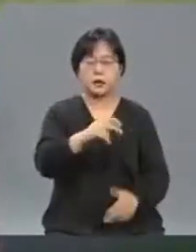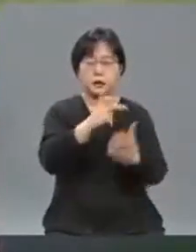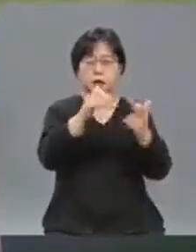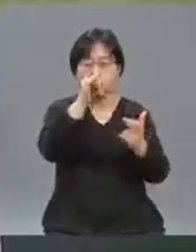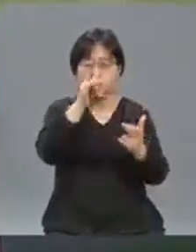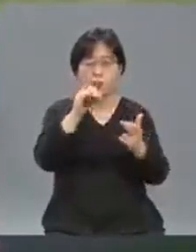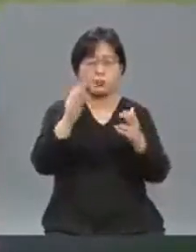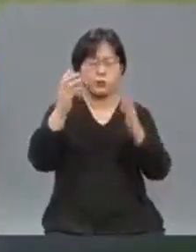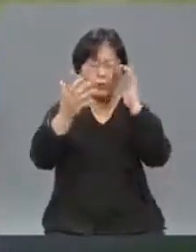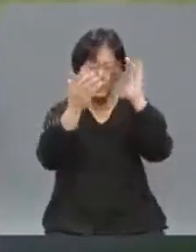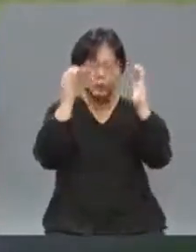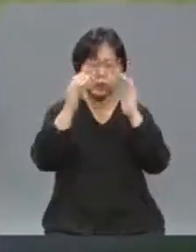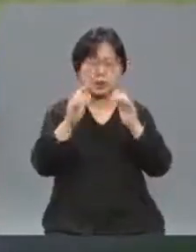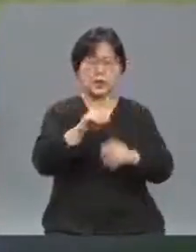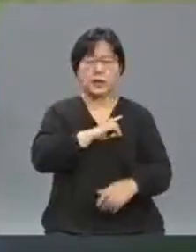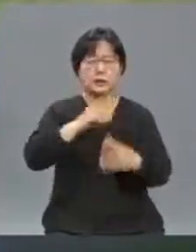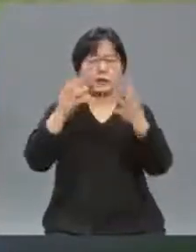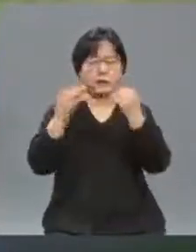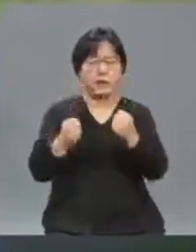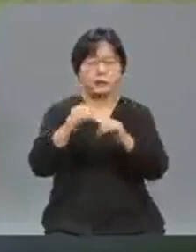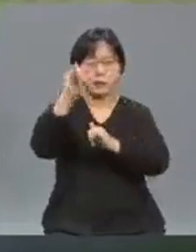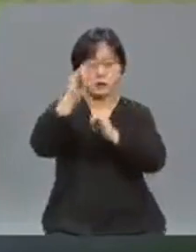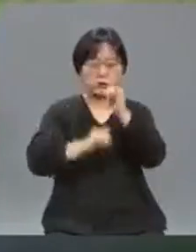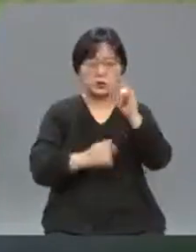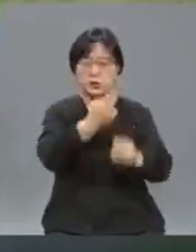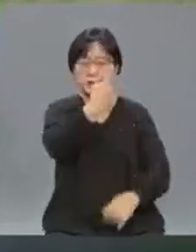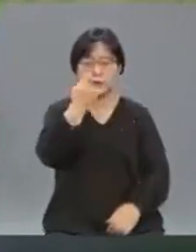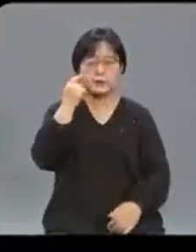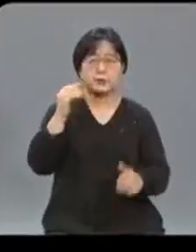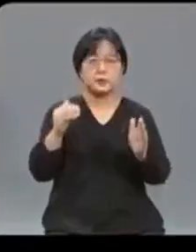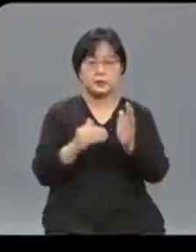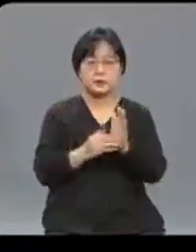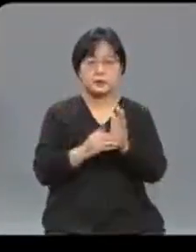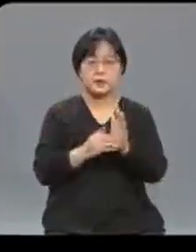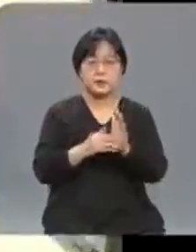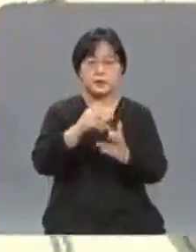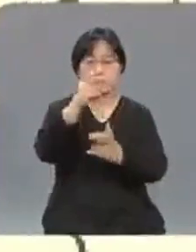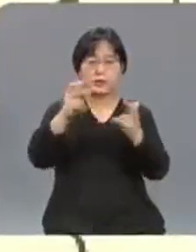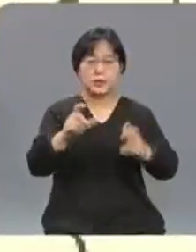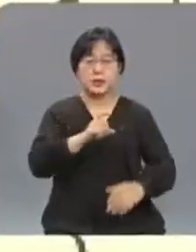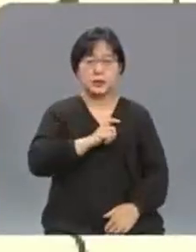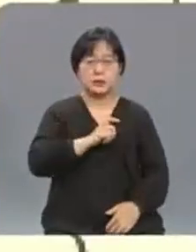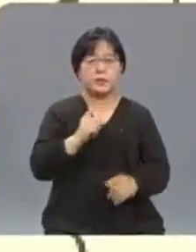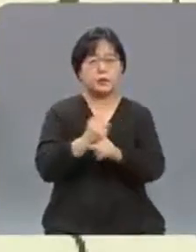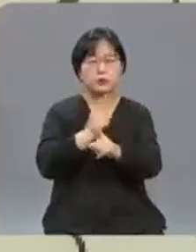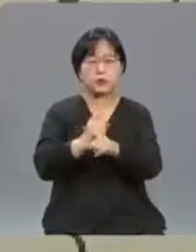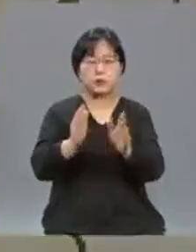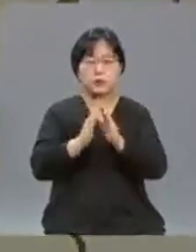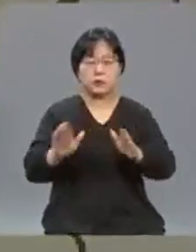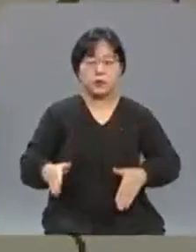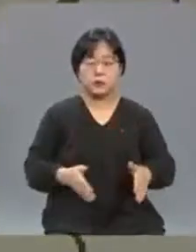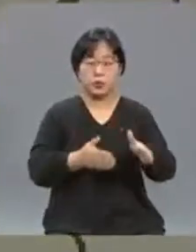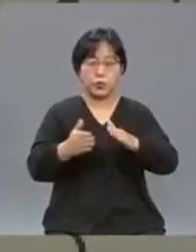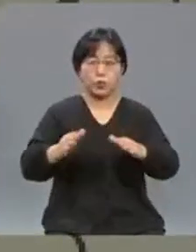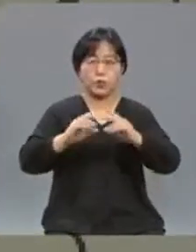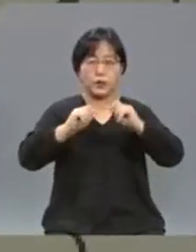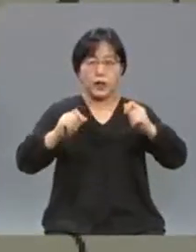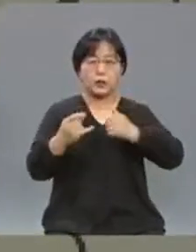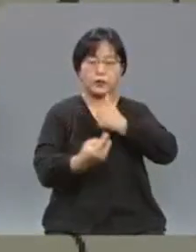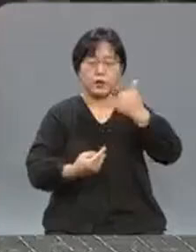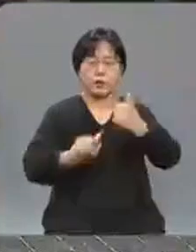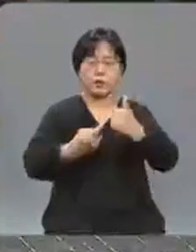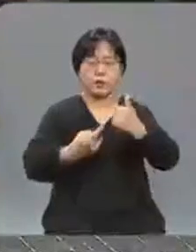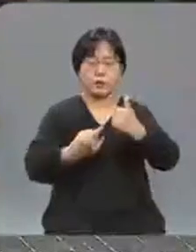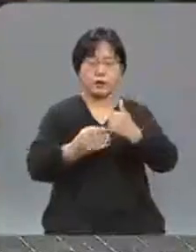수도 있고요 가장 많이 쓰이는 또 역사적으로도 증명이 돼 있고요 산 이름을 바꾸려면 전남도 지명위원회를 거쳐